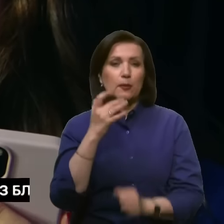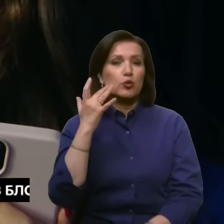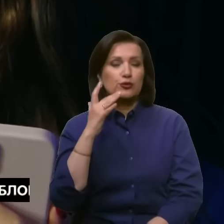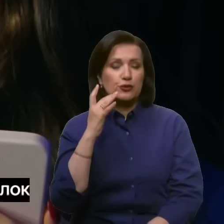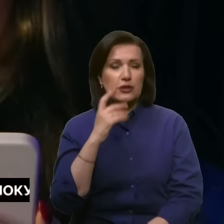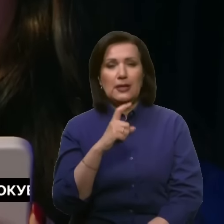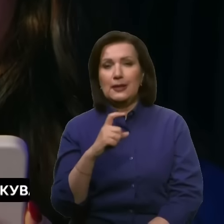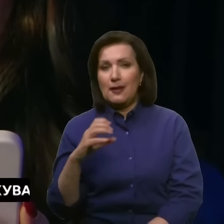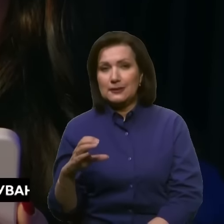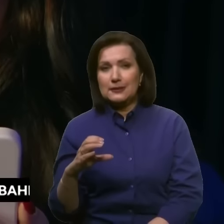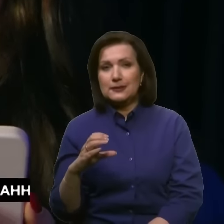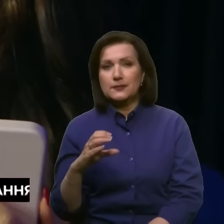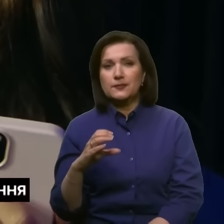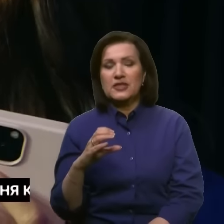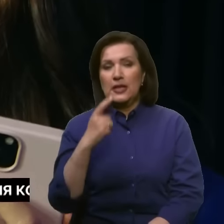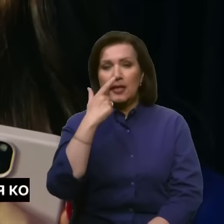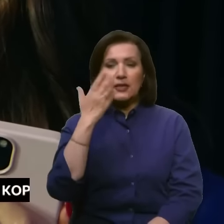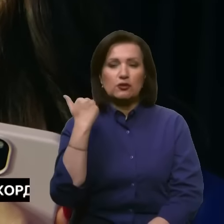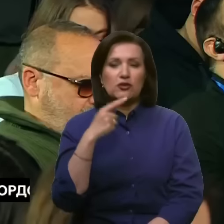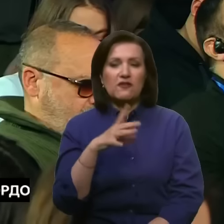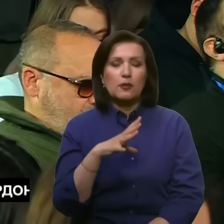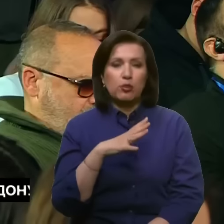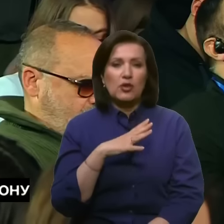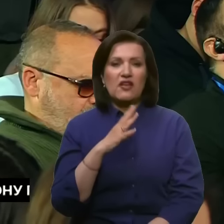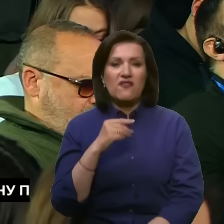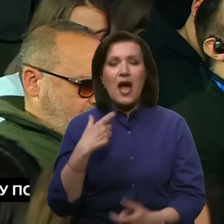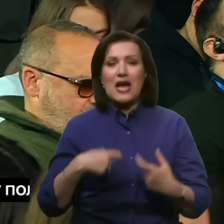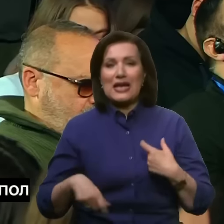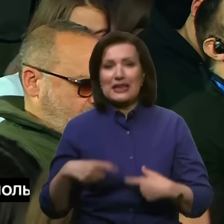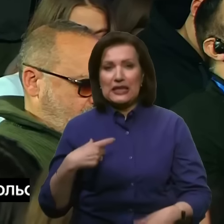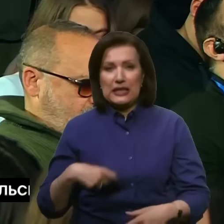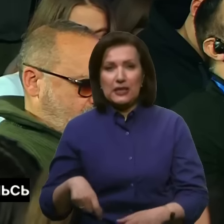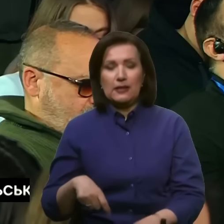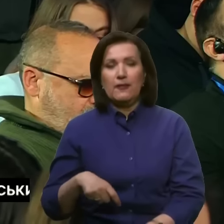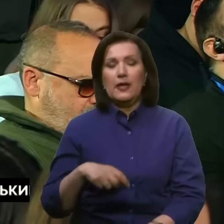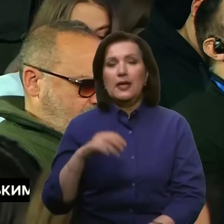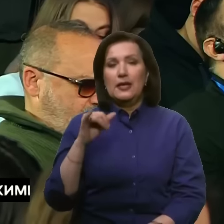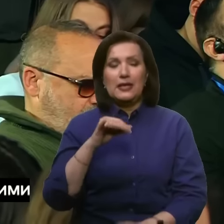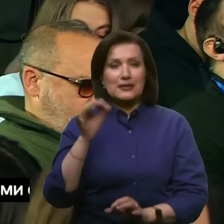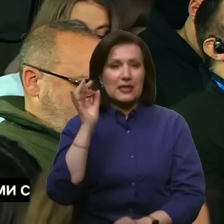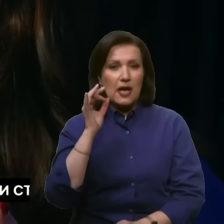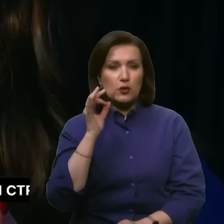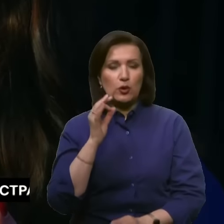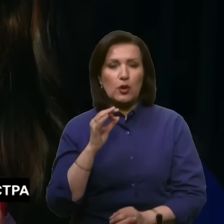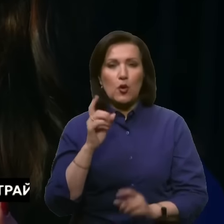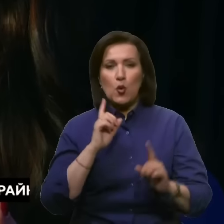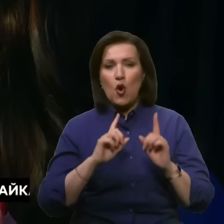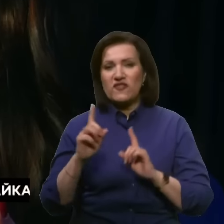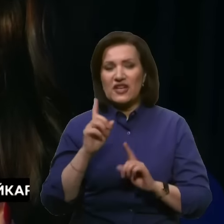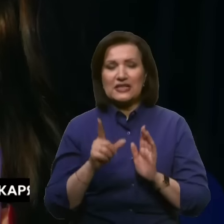США, ЄС. Нещодавно ви були в Аргентині і згадували конференцію